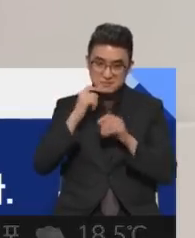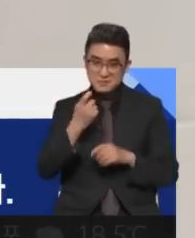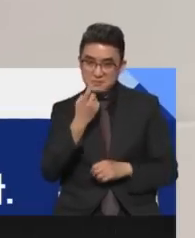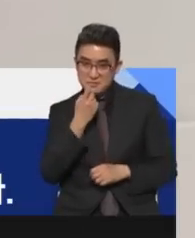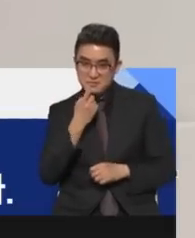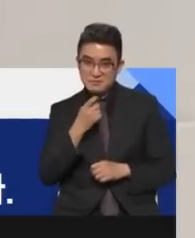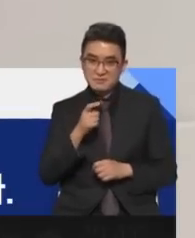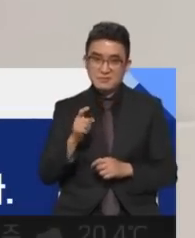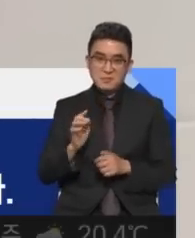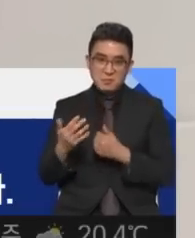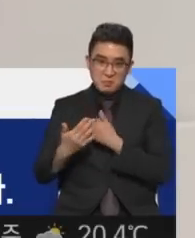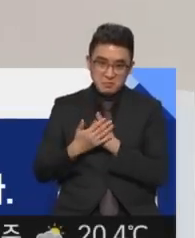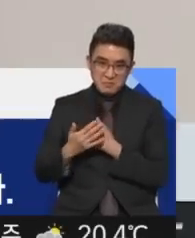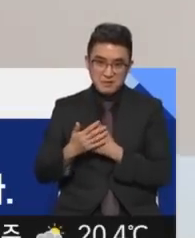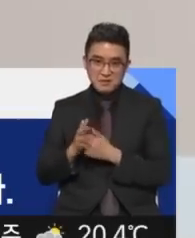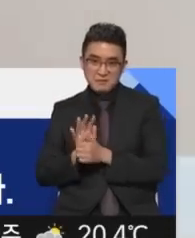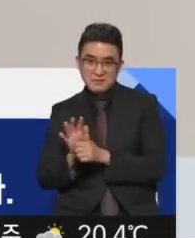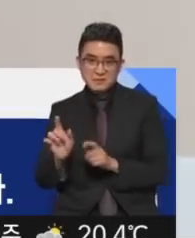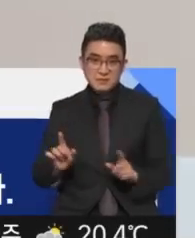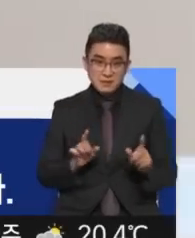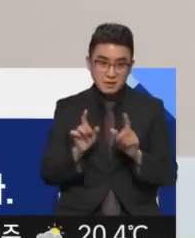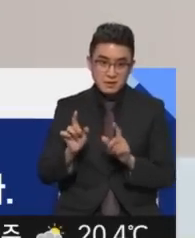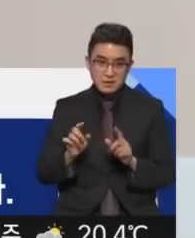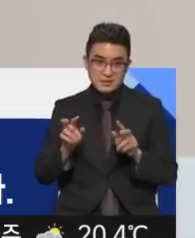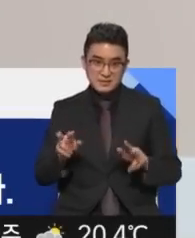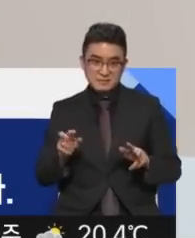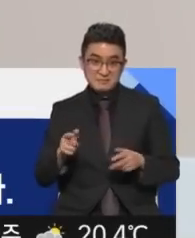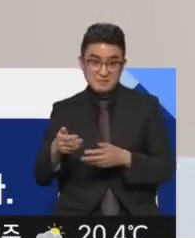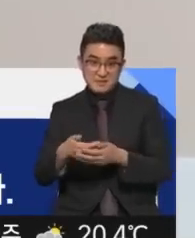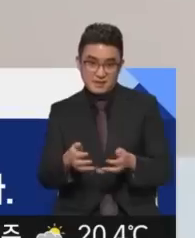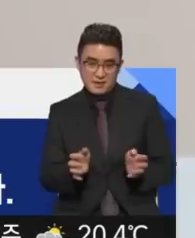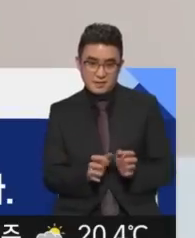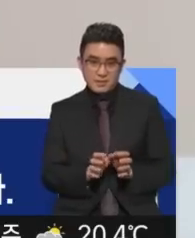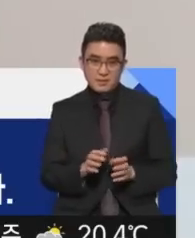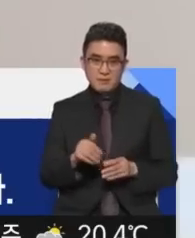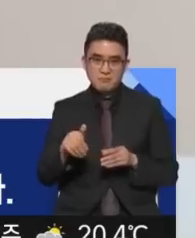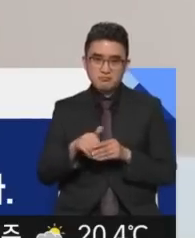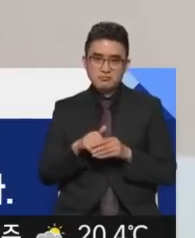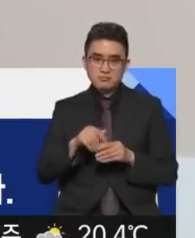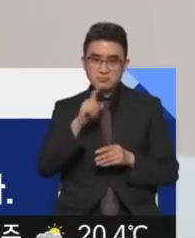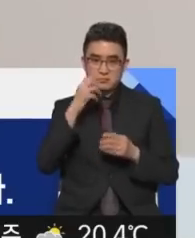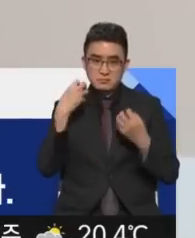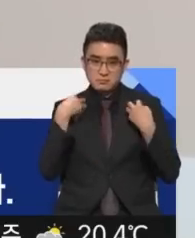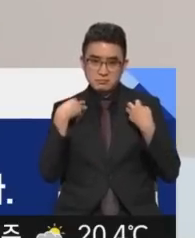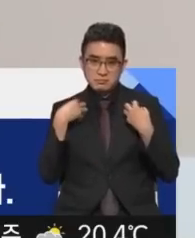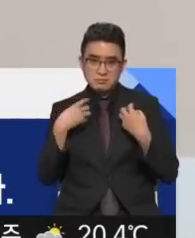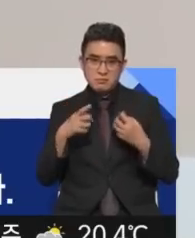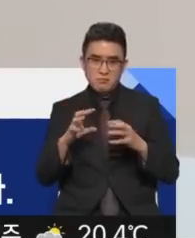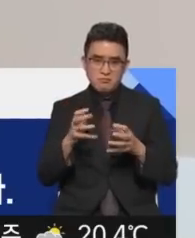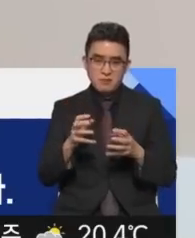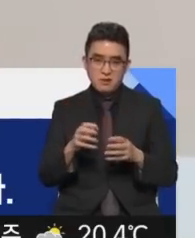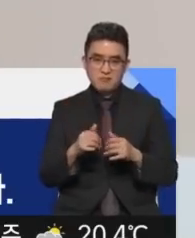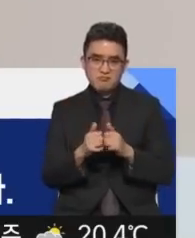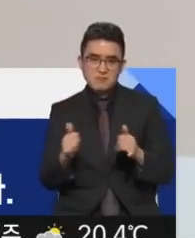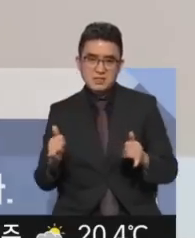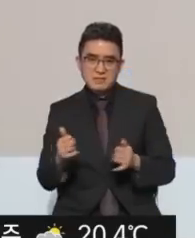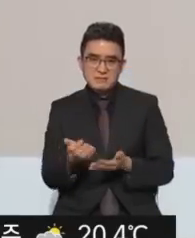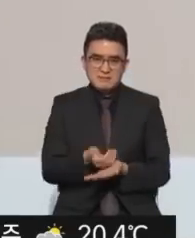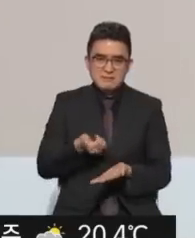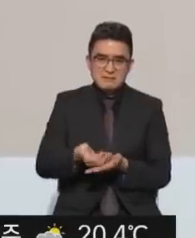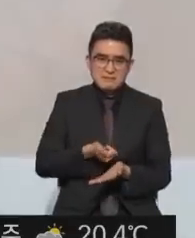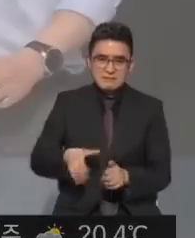그 집단들이 이번 문재인 정권 들어서서 국가와 국민을 약탈하고 있습니다.